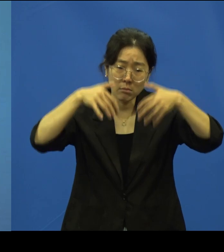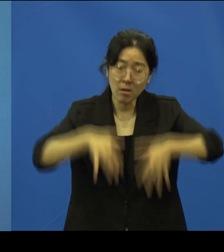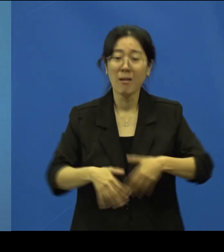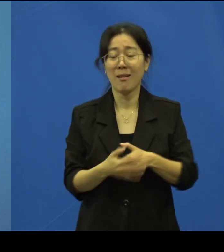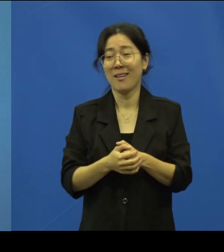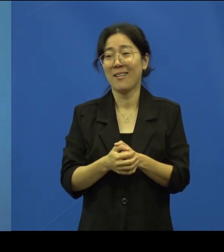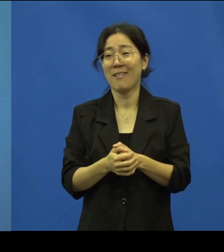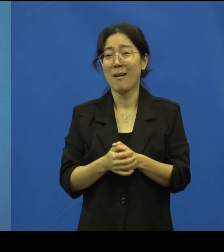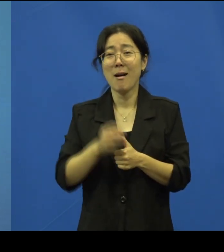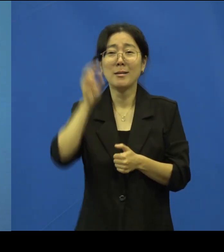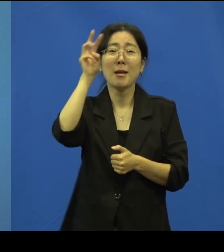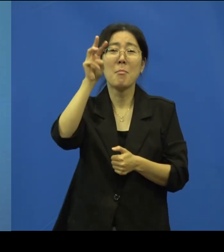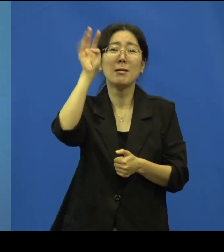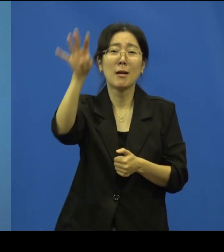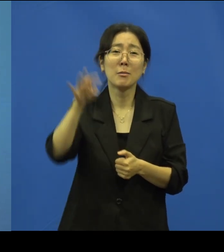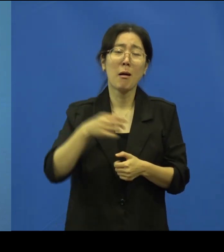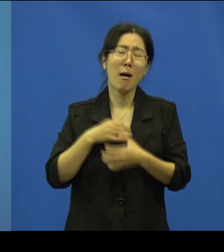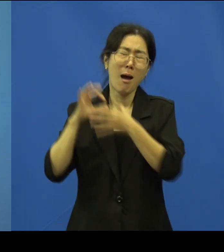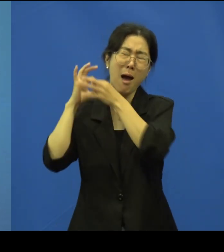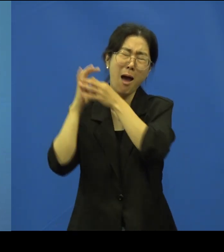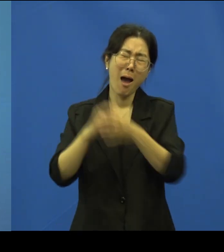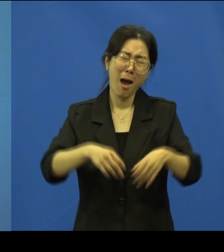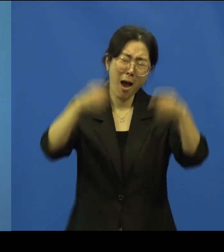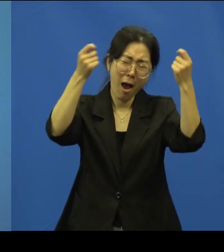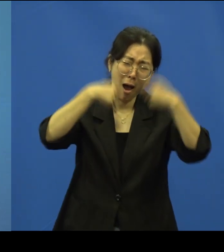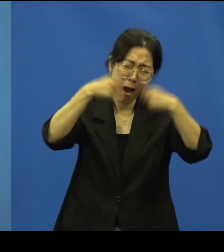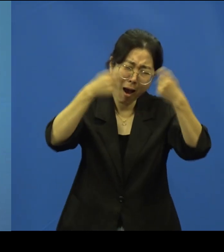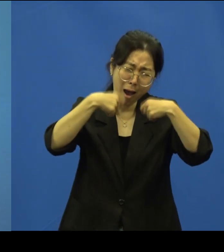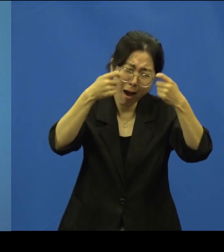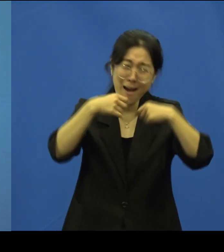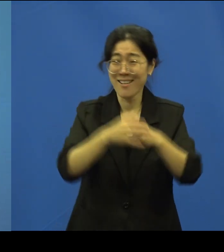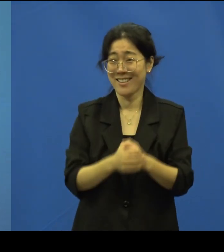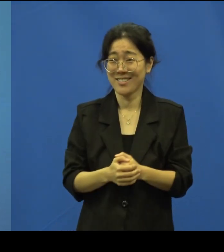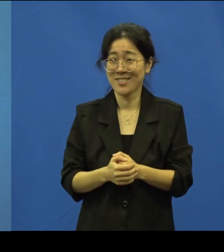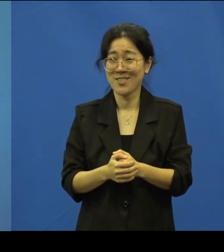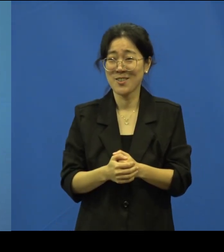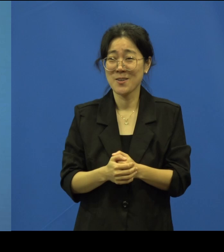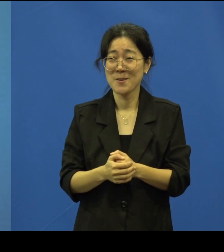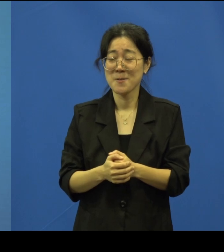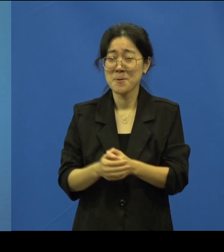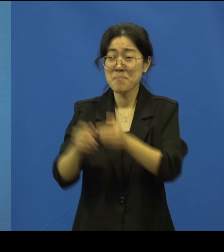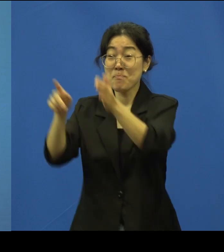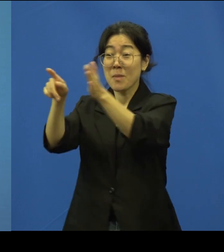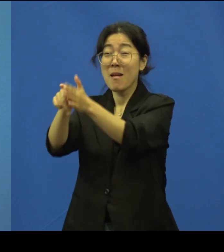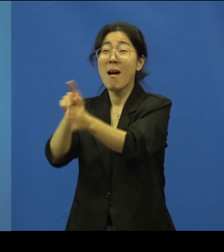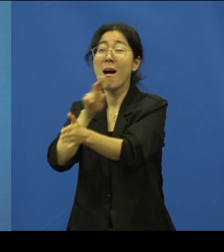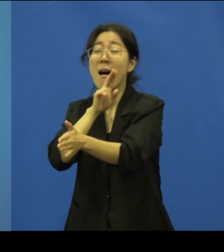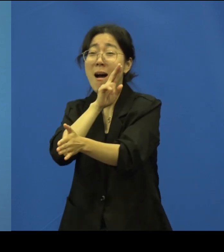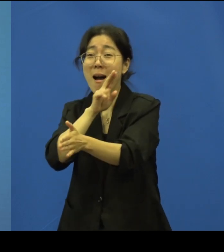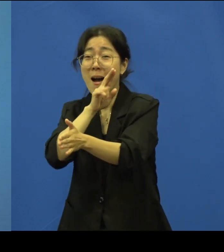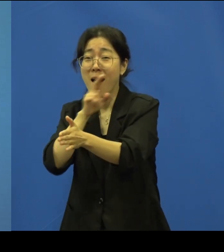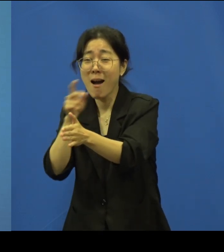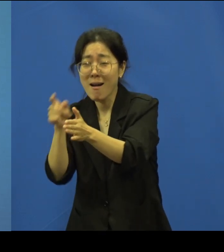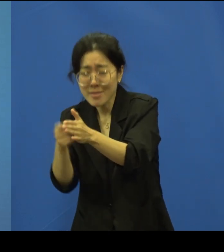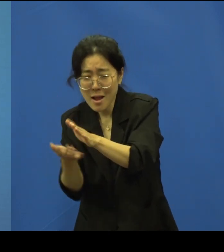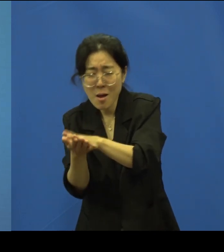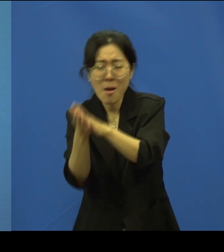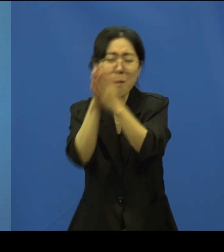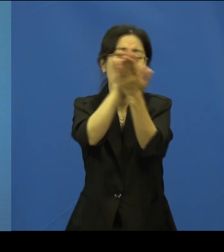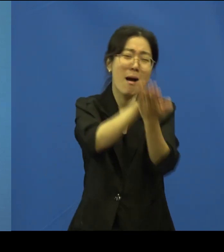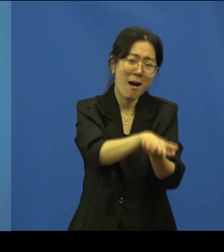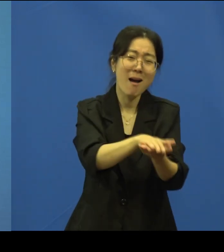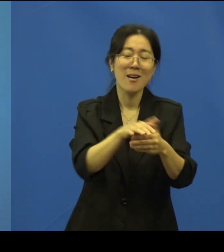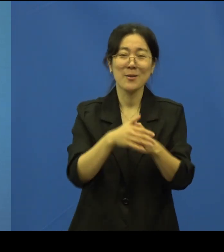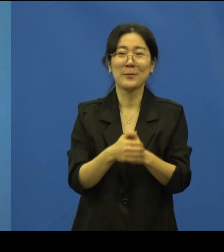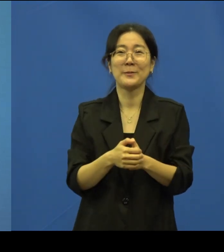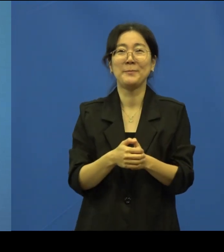4일 동안 계속 눈물이 나는 거예요. 그 당시에 그 한월산 기도원 마룻바닥에는 말이에요. 다 이제 그대로 이렇게